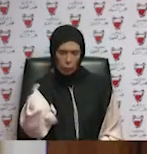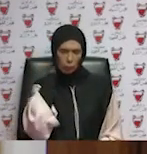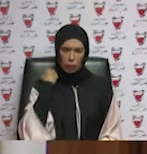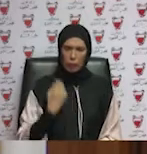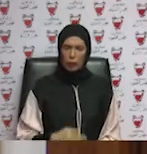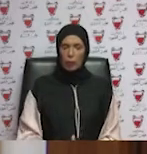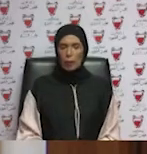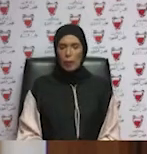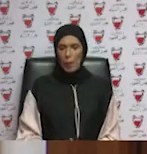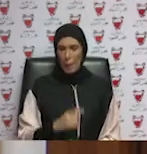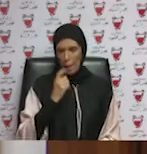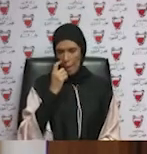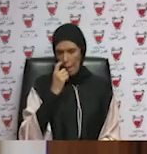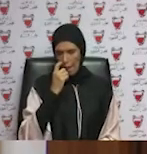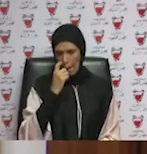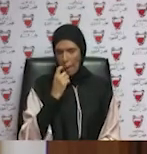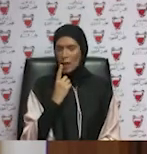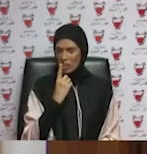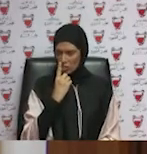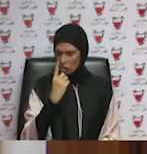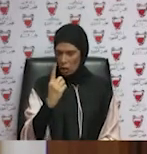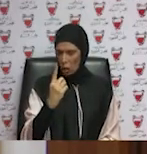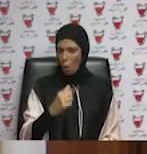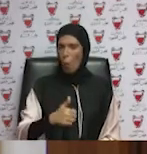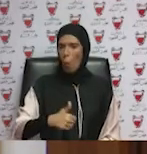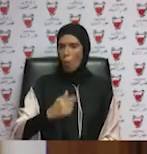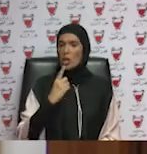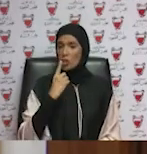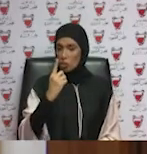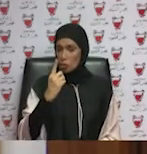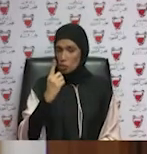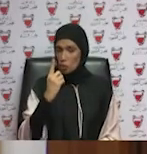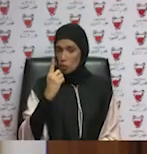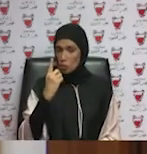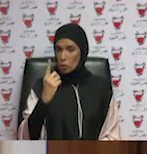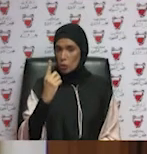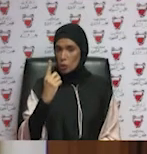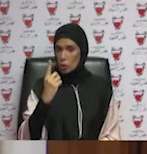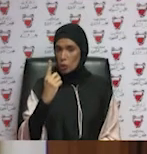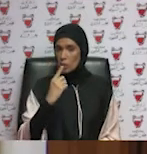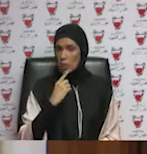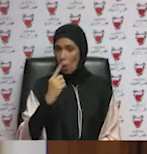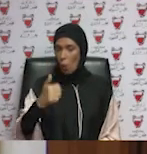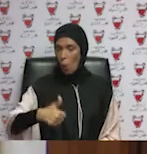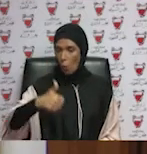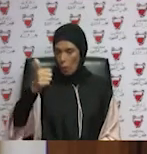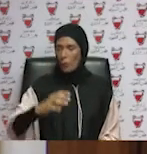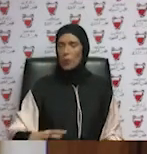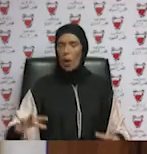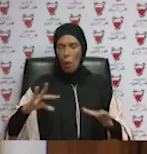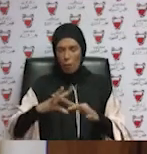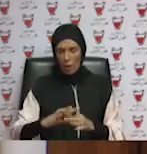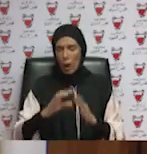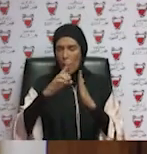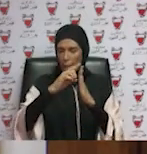ثلاث سنوات، إنما السنة الواحدة مدة مناسبة جدا، أولا متوافقة مع باقي القوانين،